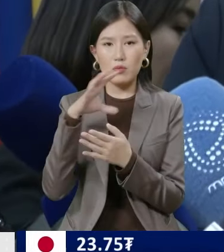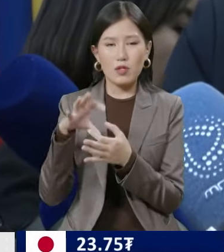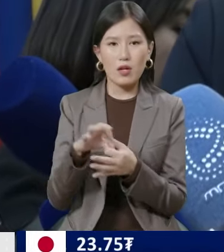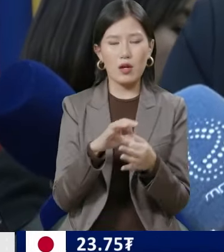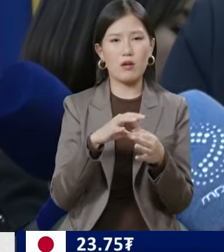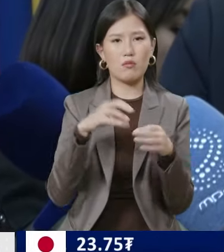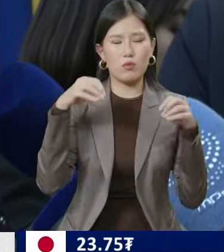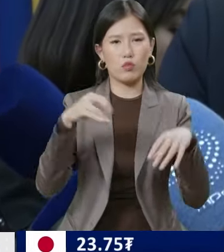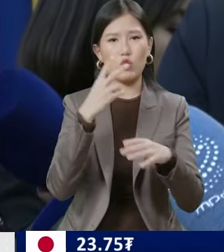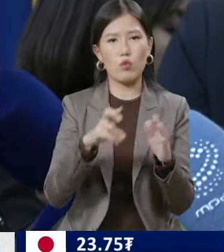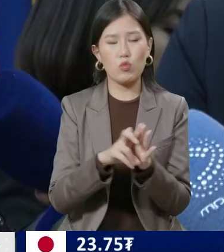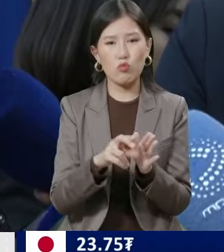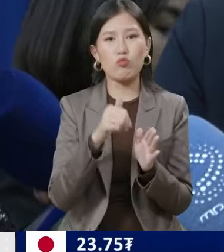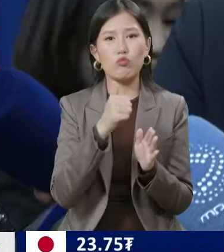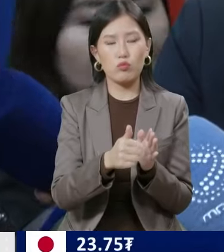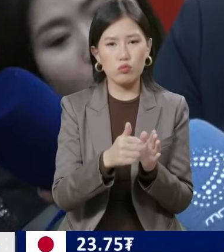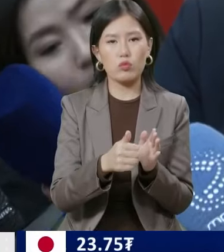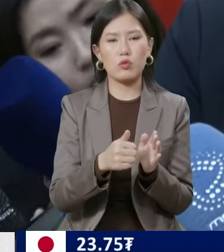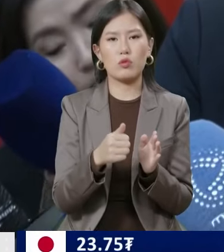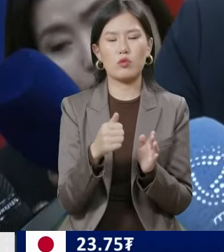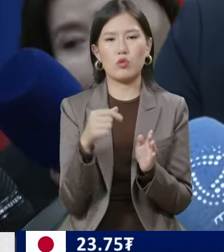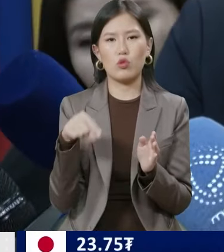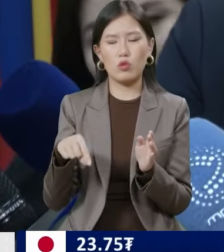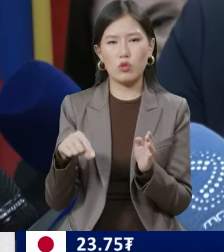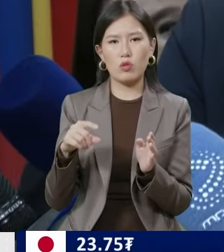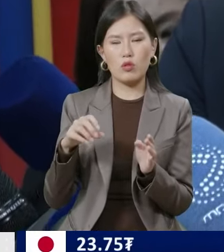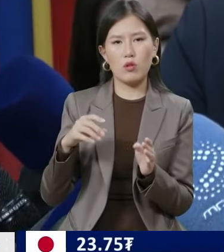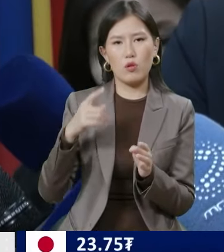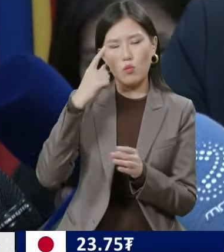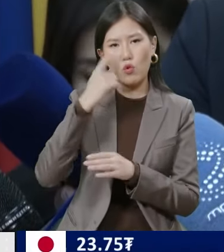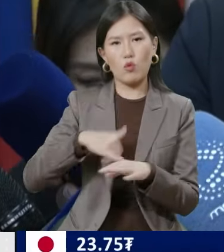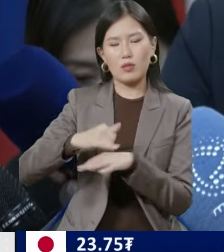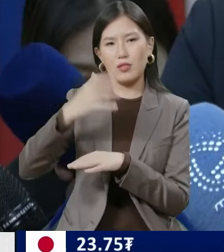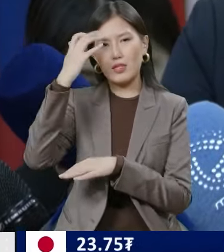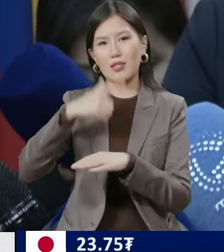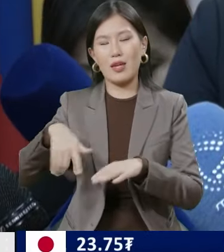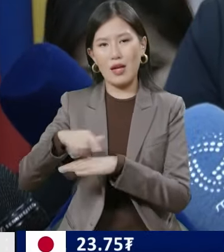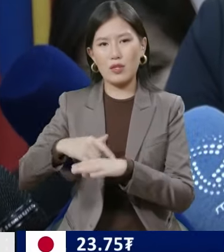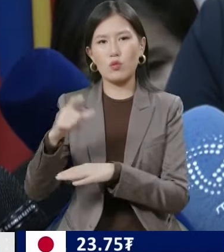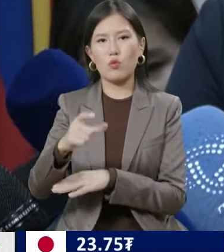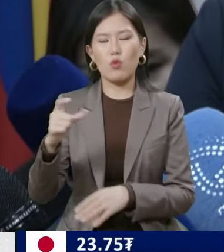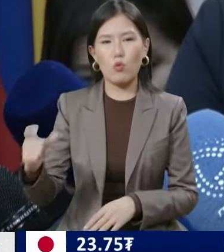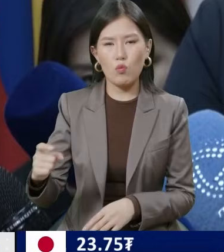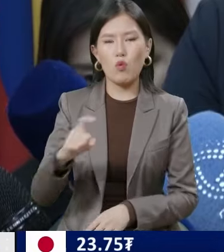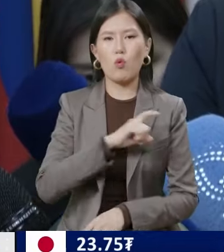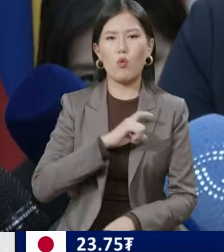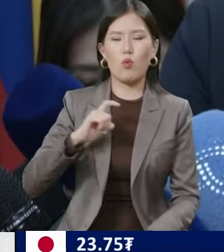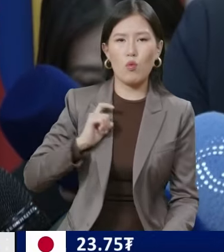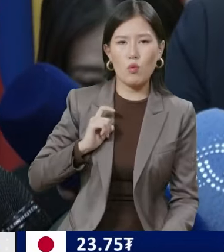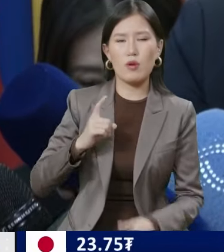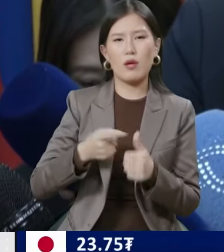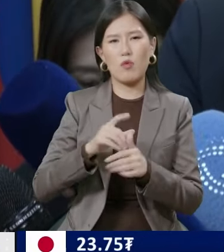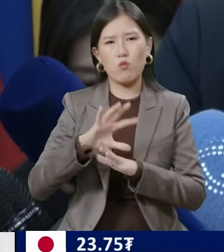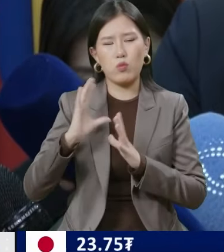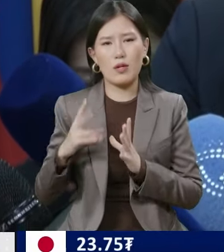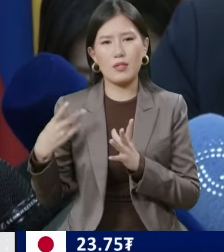боломжтой. Гэхдээ эрчим хүчний алдагдлаа нөхөх нь зүй ёсны хэрэг. Ингээд бол Монгол улсын засгийн газар ард иргэд болон хувийн хөвшилтэйгээ хамтраад